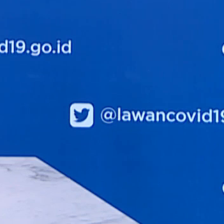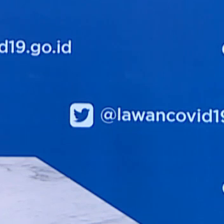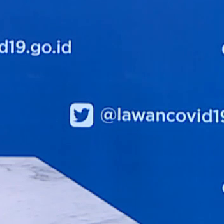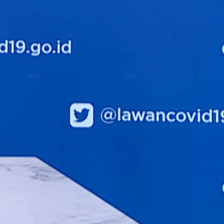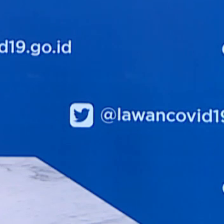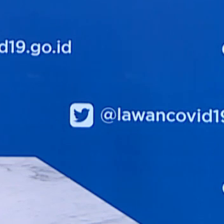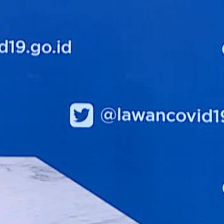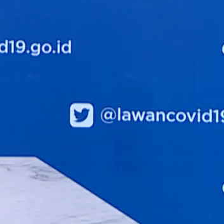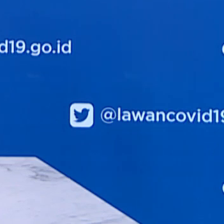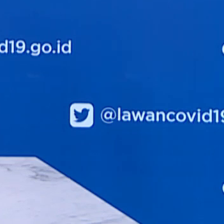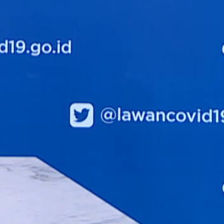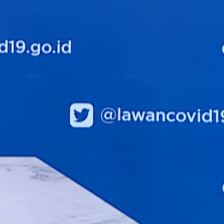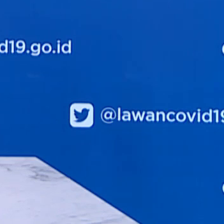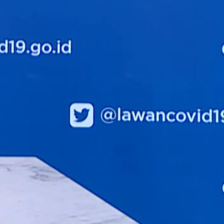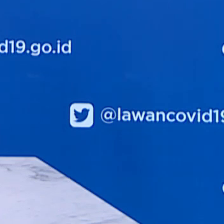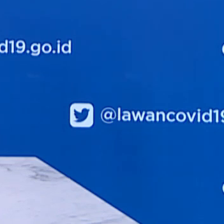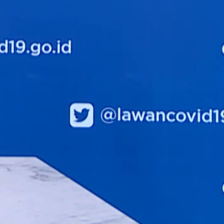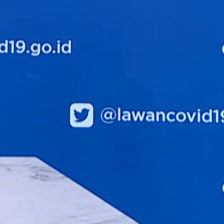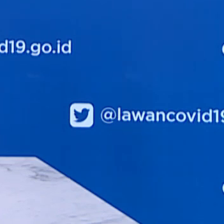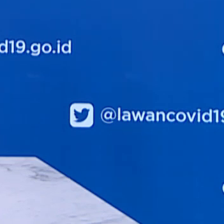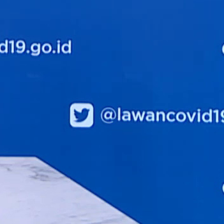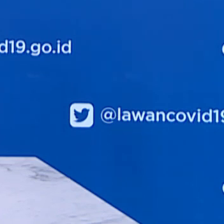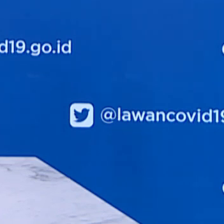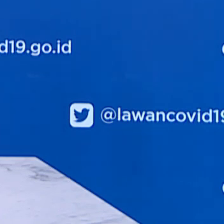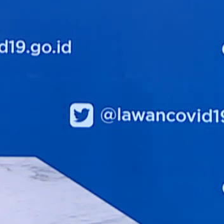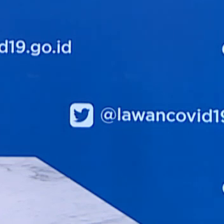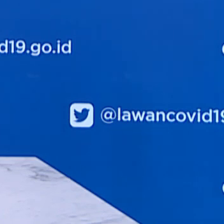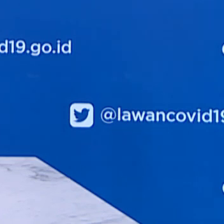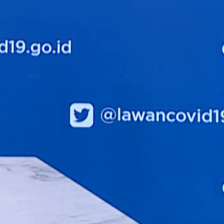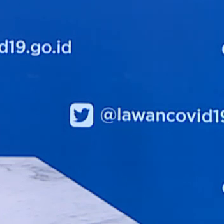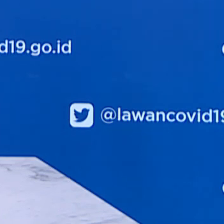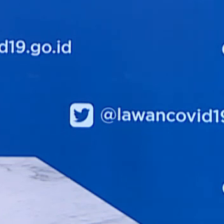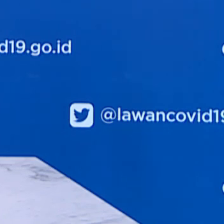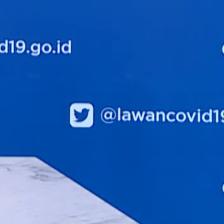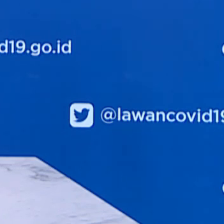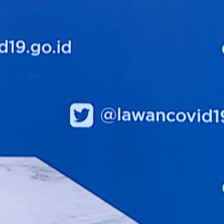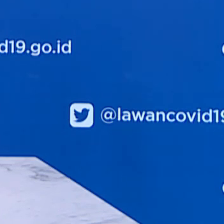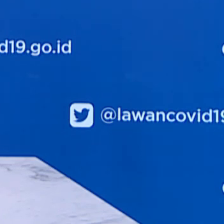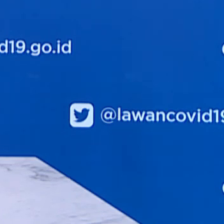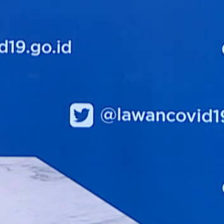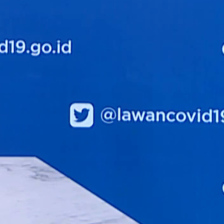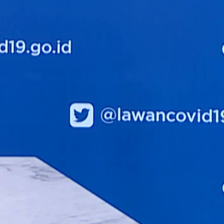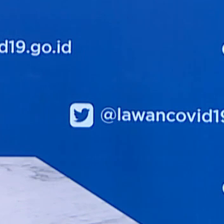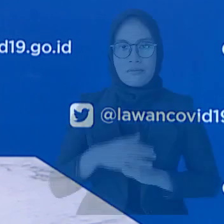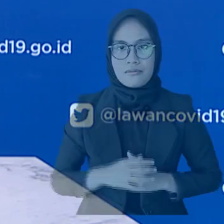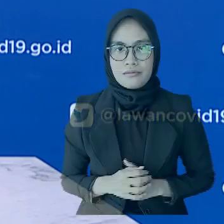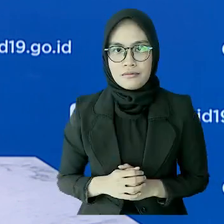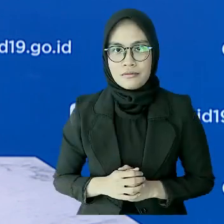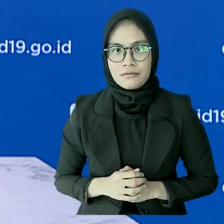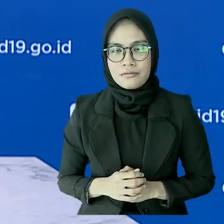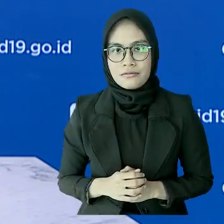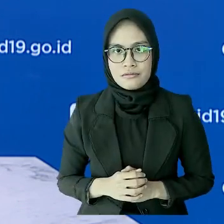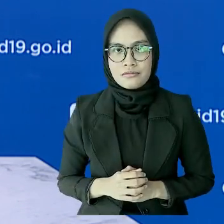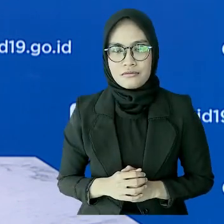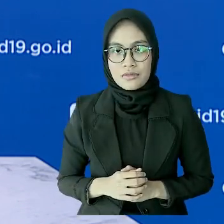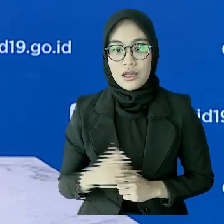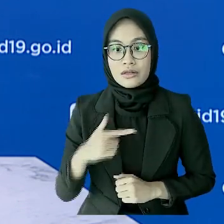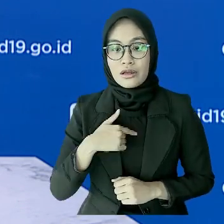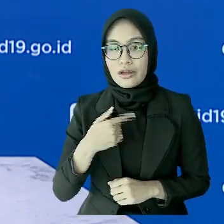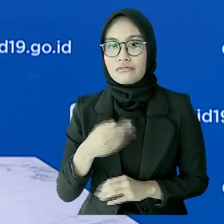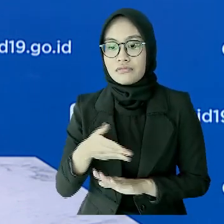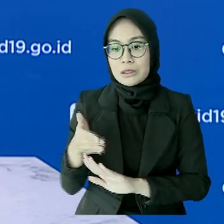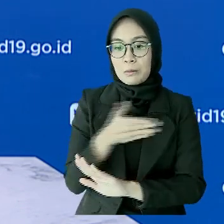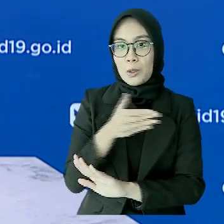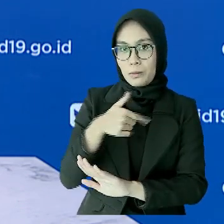di Eropa yang sedang mengalami kenaikan kasus yang cukup signifikan. Sebelumnya, saya pernah menyampaikan